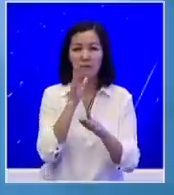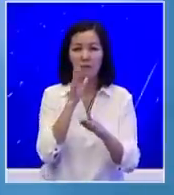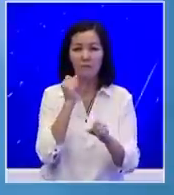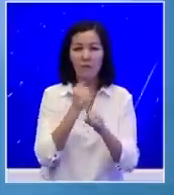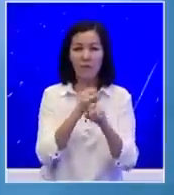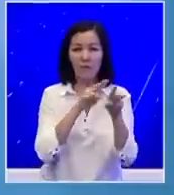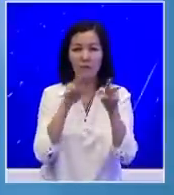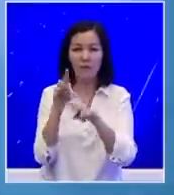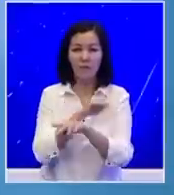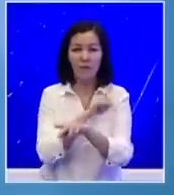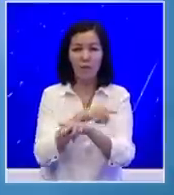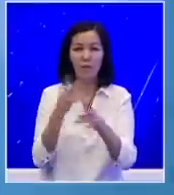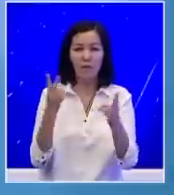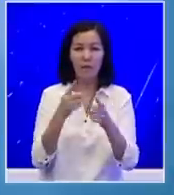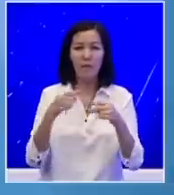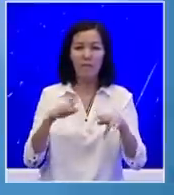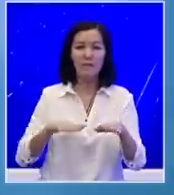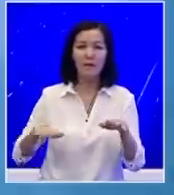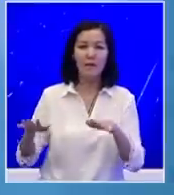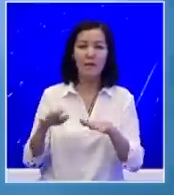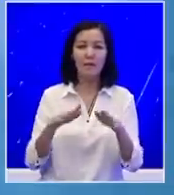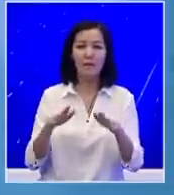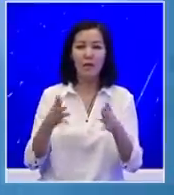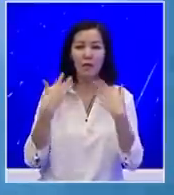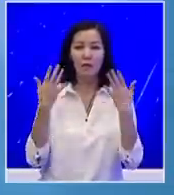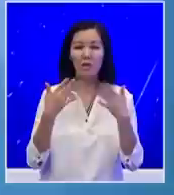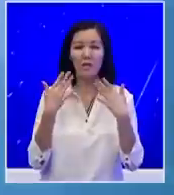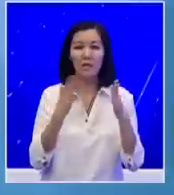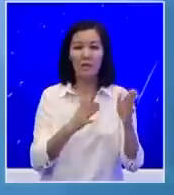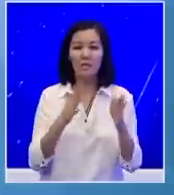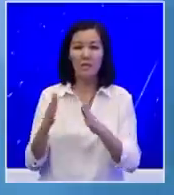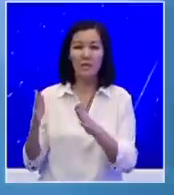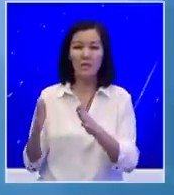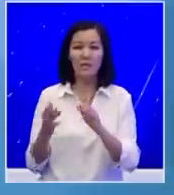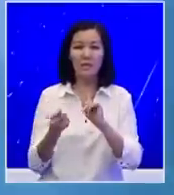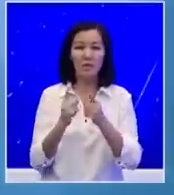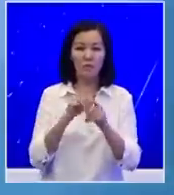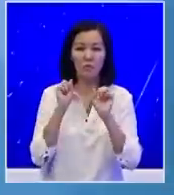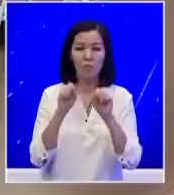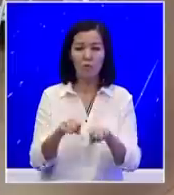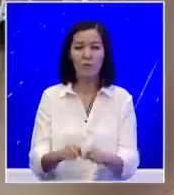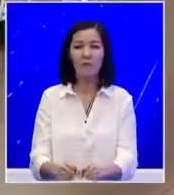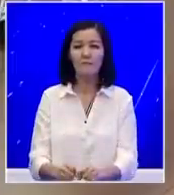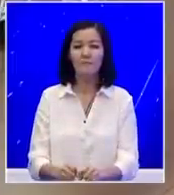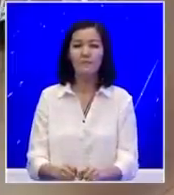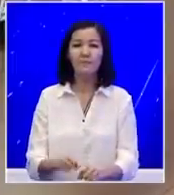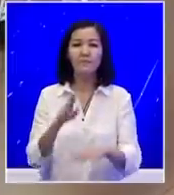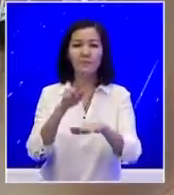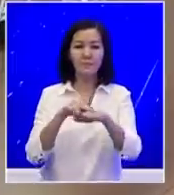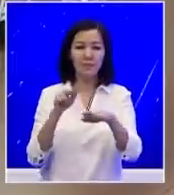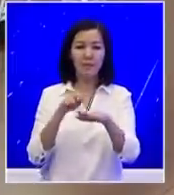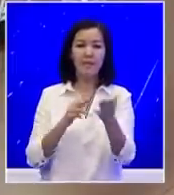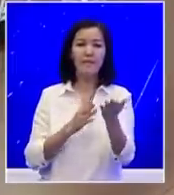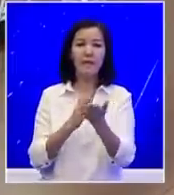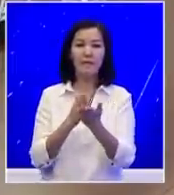ұстау керек, ал басқа өңірлер жеңілдетілген санитарлық режимге кезең-кезеңімен көше берсе болады. Полиция қызметкерлері,